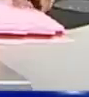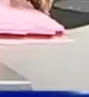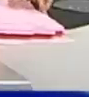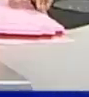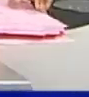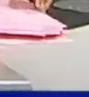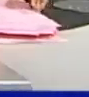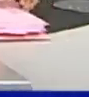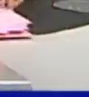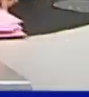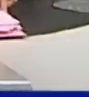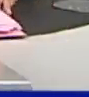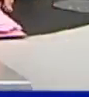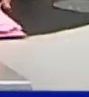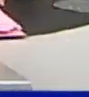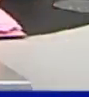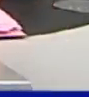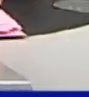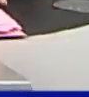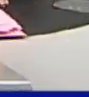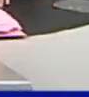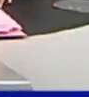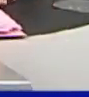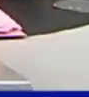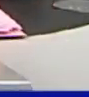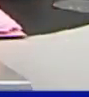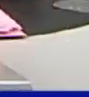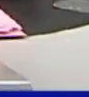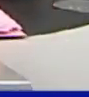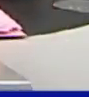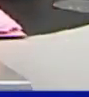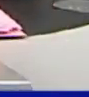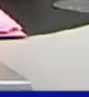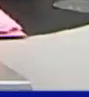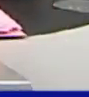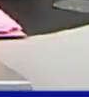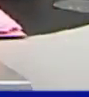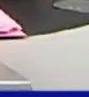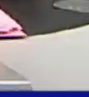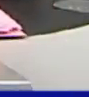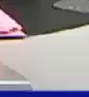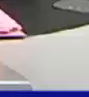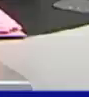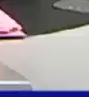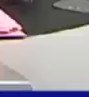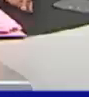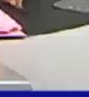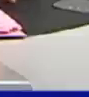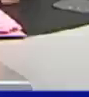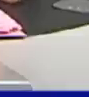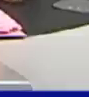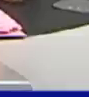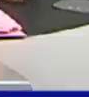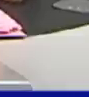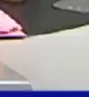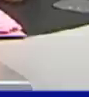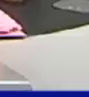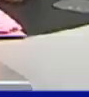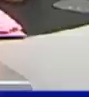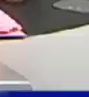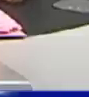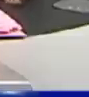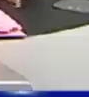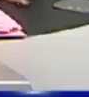Baik, Nasional 8 23 Julai berakhir di sini. Terima kasih kerana setia bersama kami. Dan visual perarakan Grand